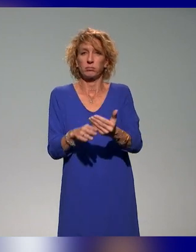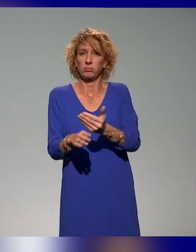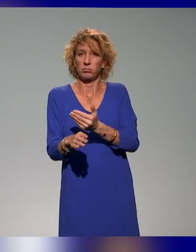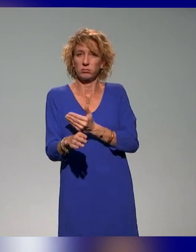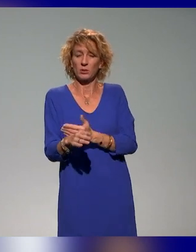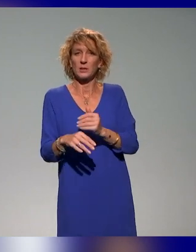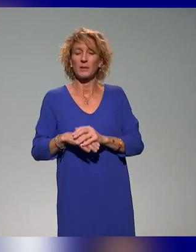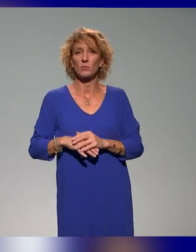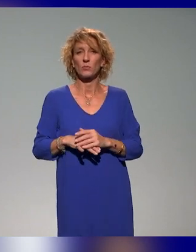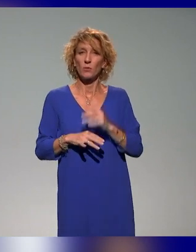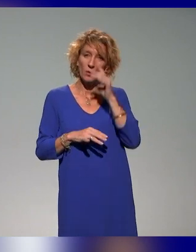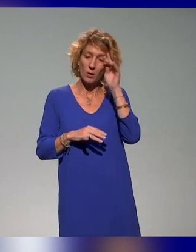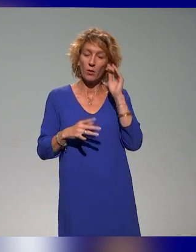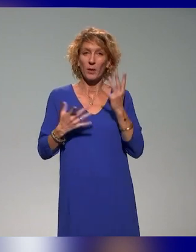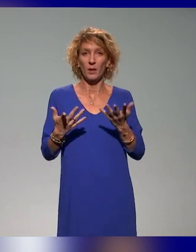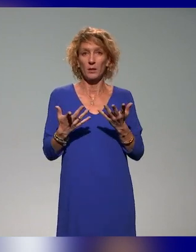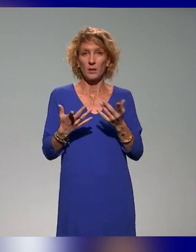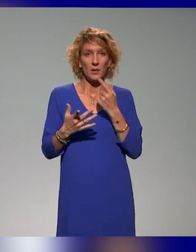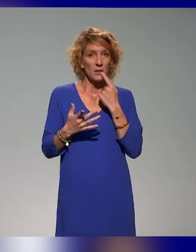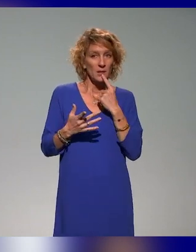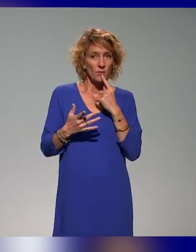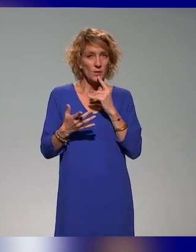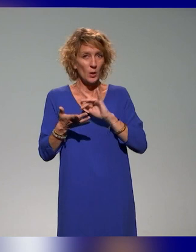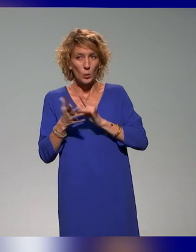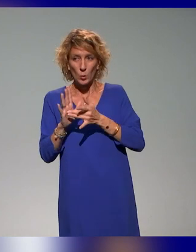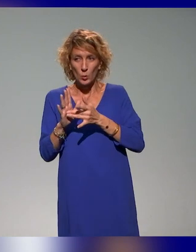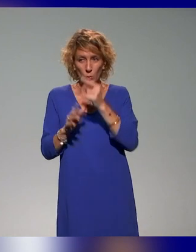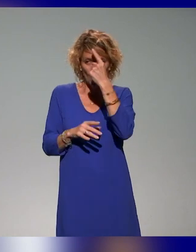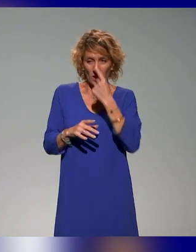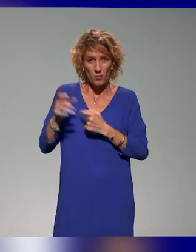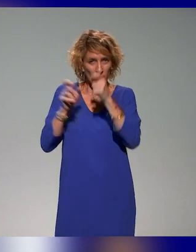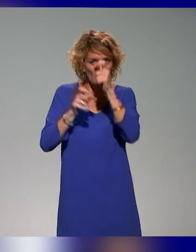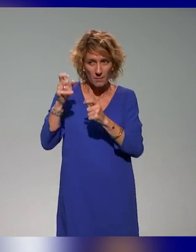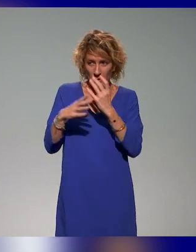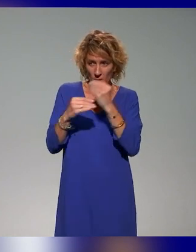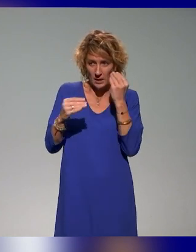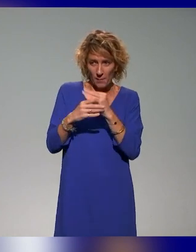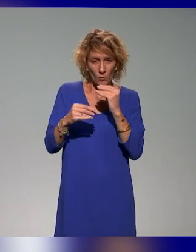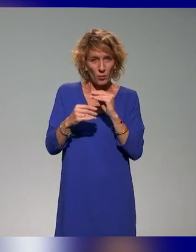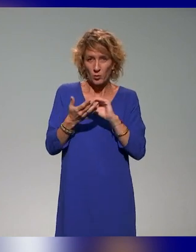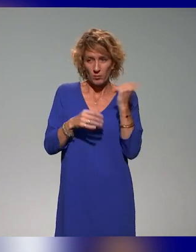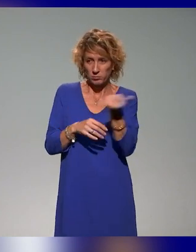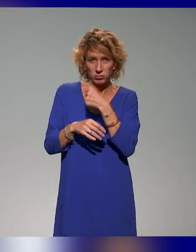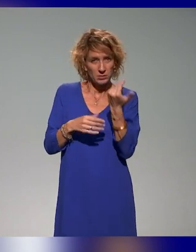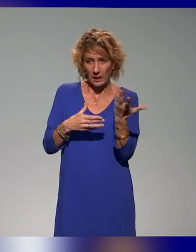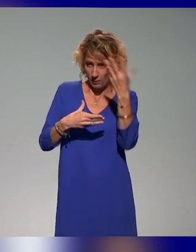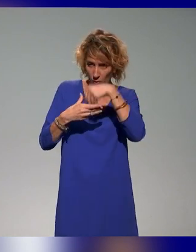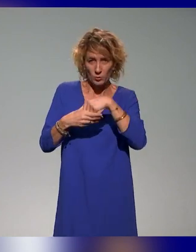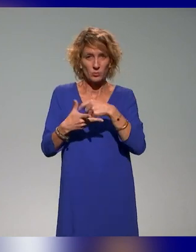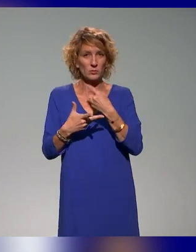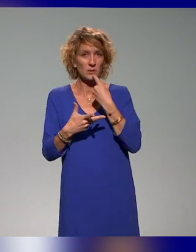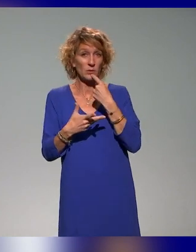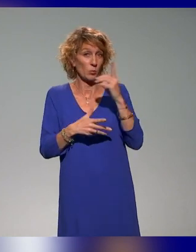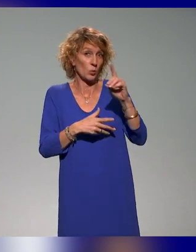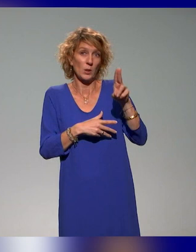d'anticiper en prenant en compte toutes les personnes apprenantes. Donc, dans notre cas du DU référent accessibilité, on